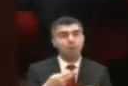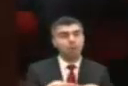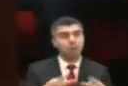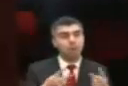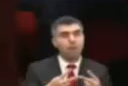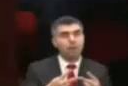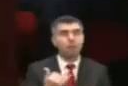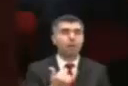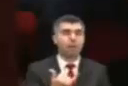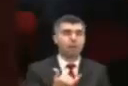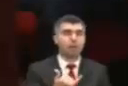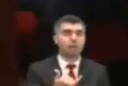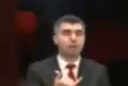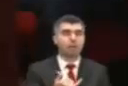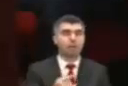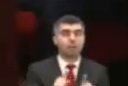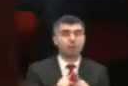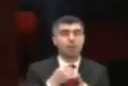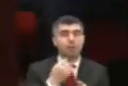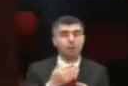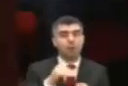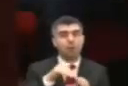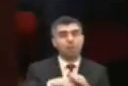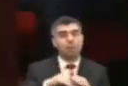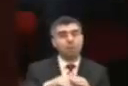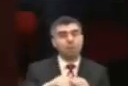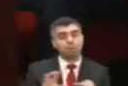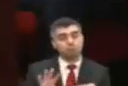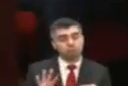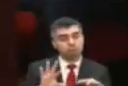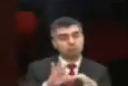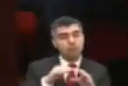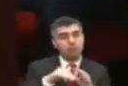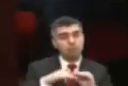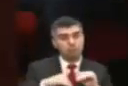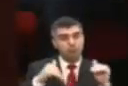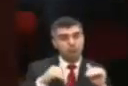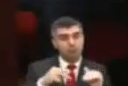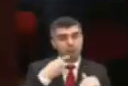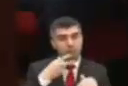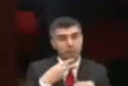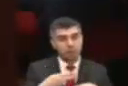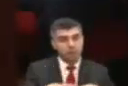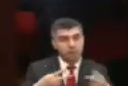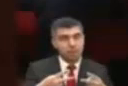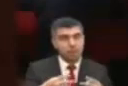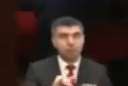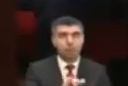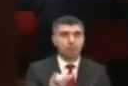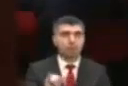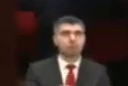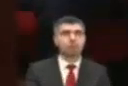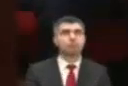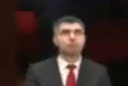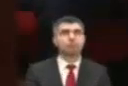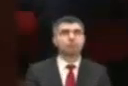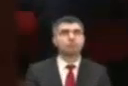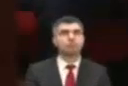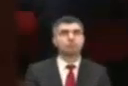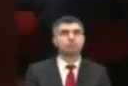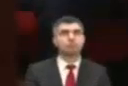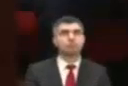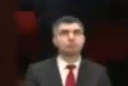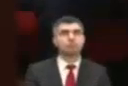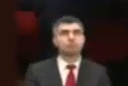معروفه. ها الناطق الرسمي للحكومه هو قدام قال شي كلام. اذا خليونا